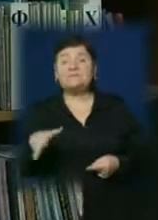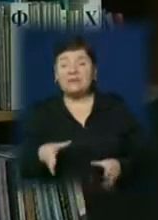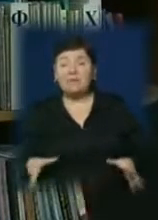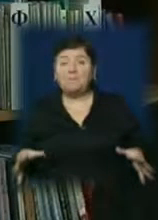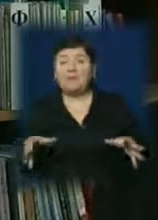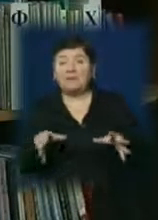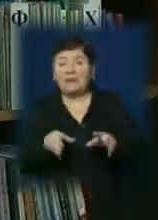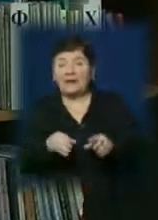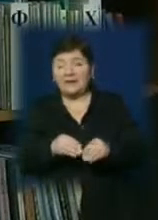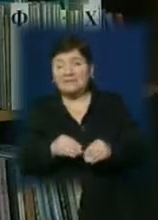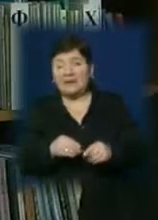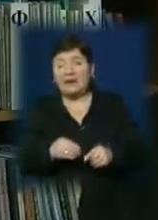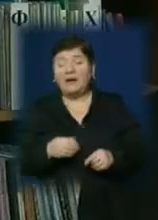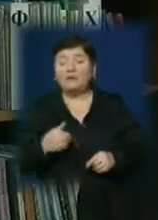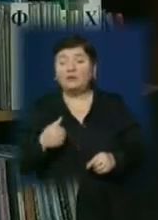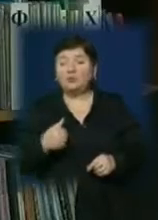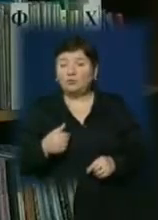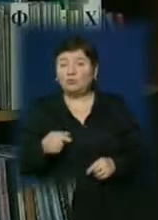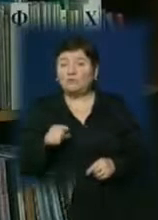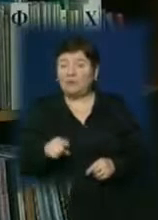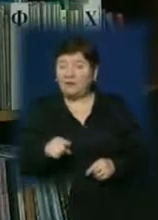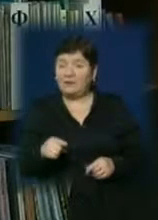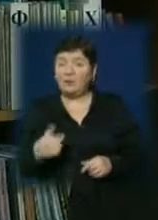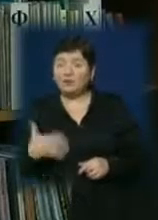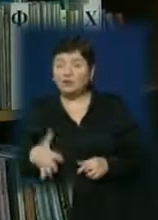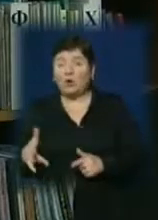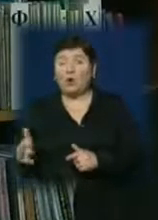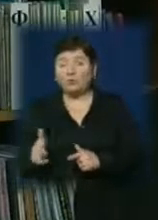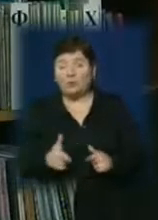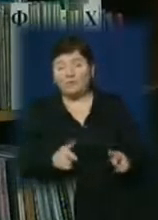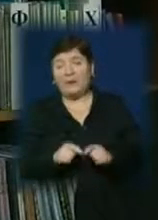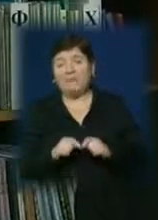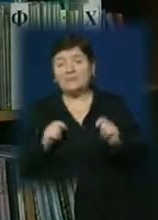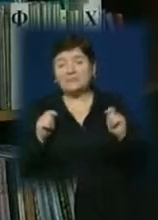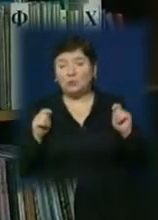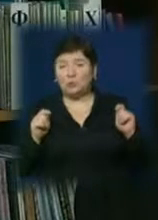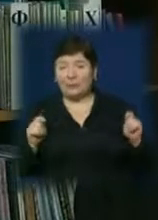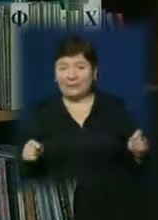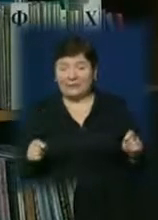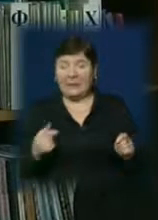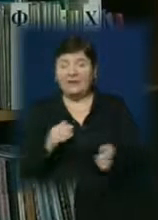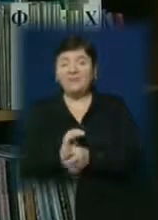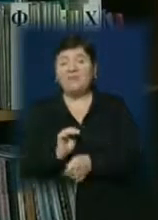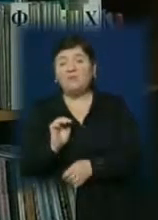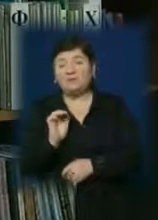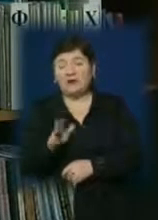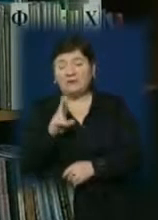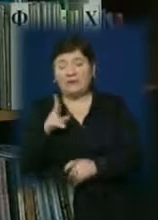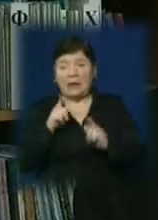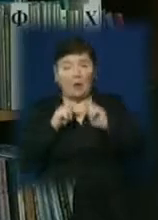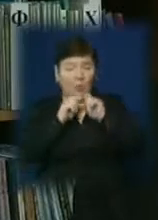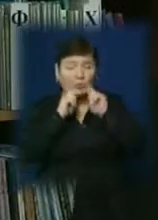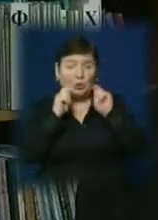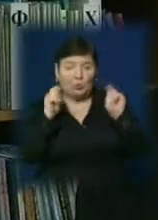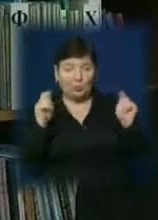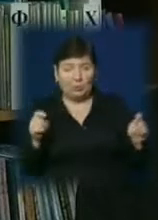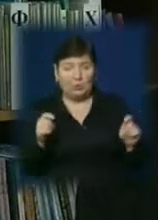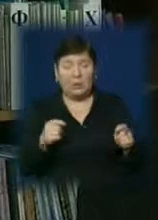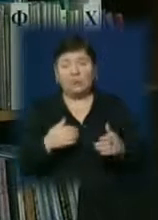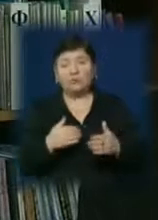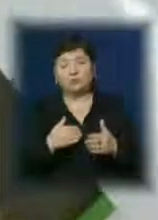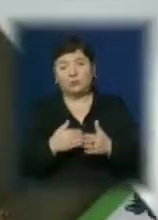це все тільки в книжках. Долучилися до ініціативи районні книгозбірні та культурні діячі краю. Першу частину зібраних